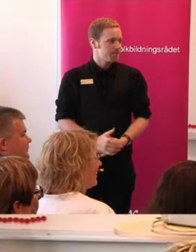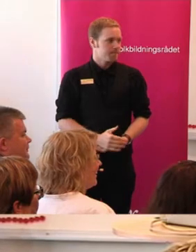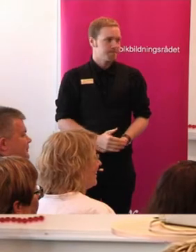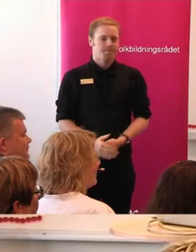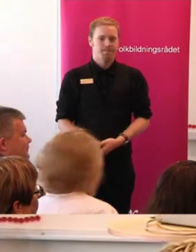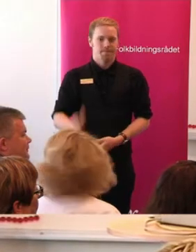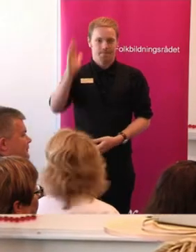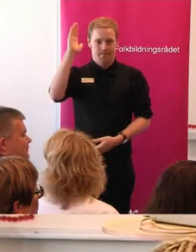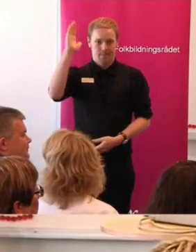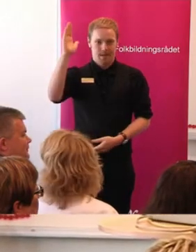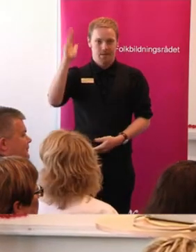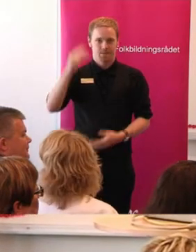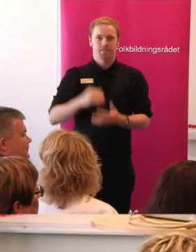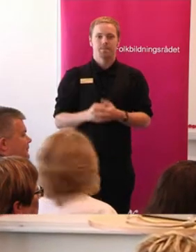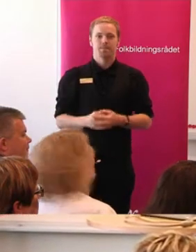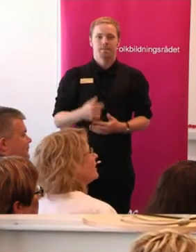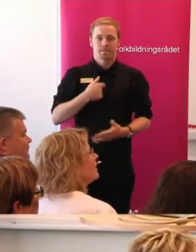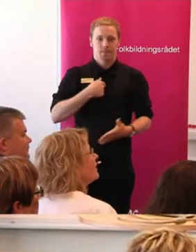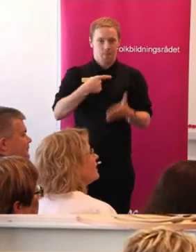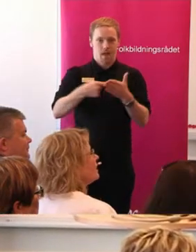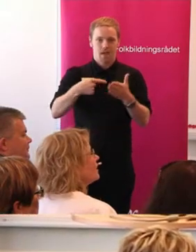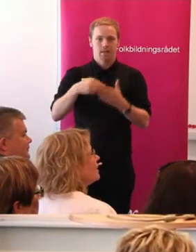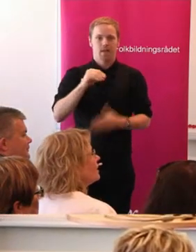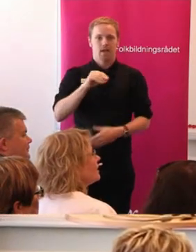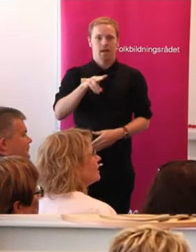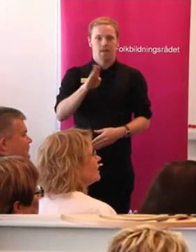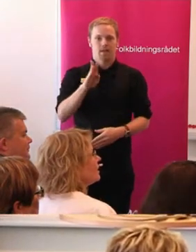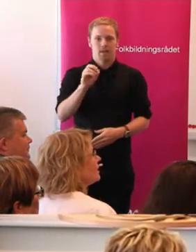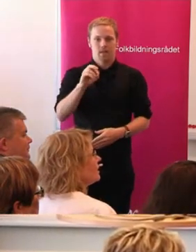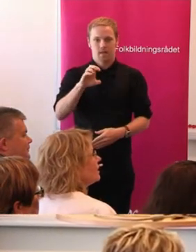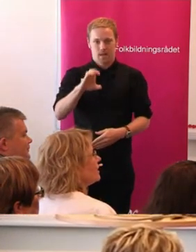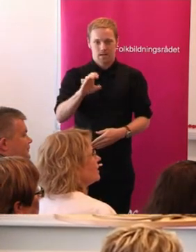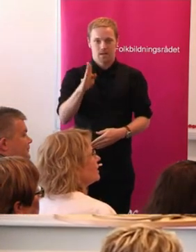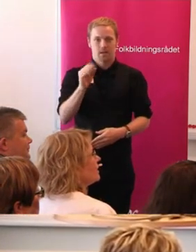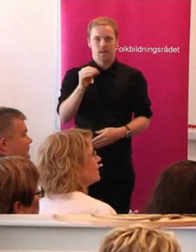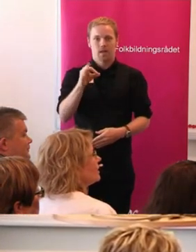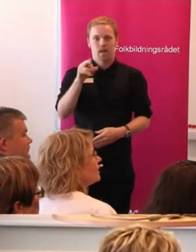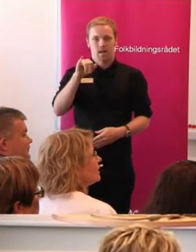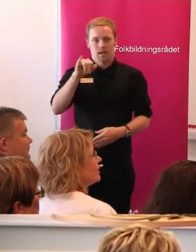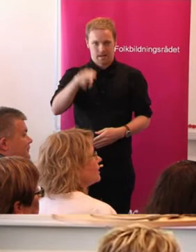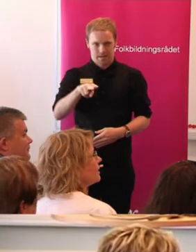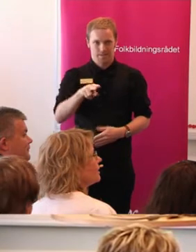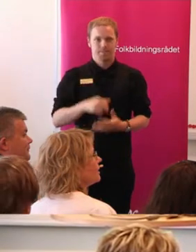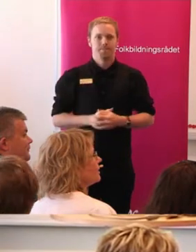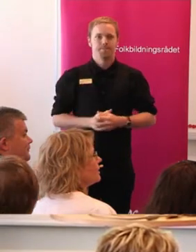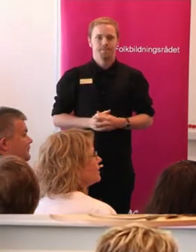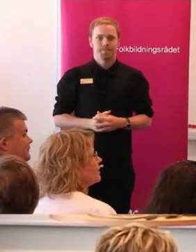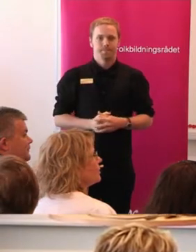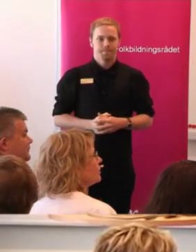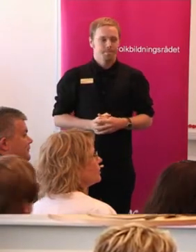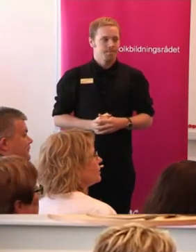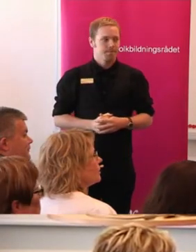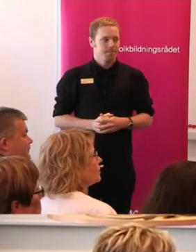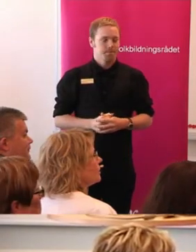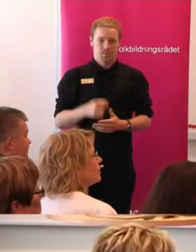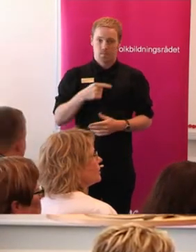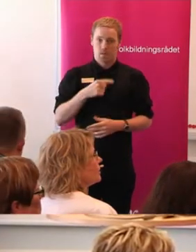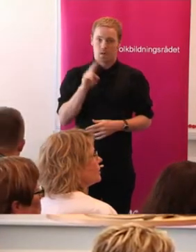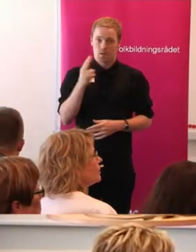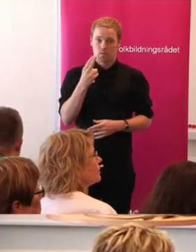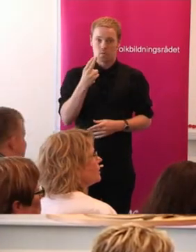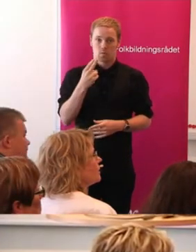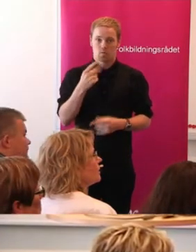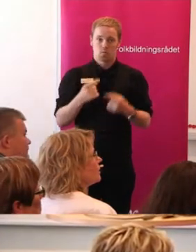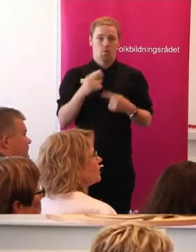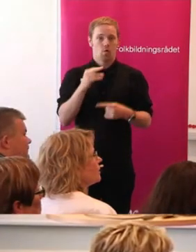Hej allihopa. Jag heter Anders Dahlin. Och nu är det år 2012 och